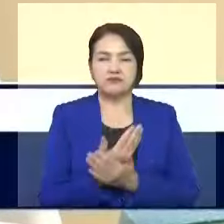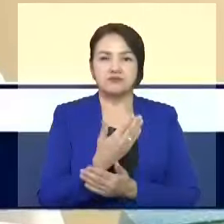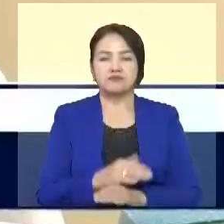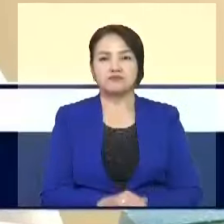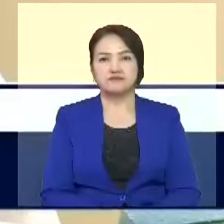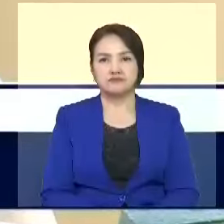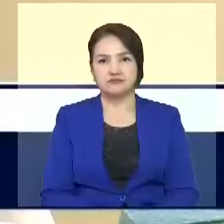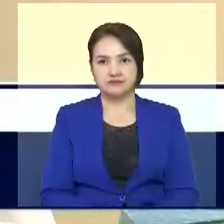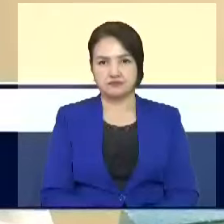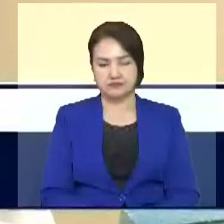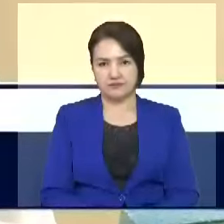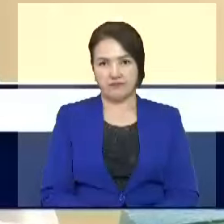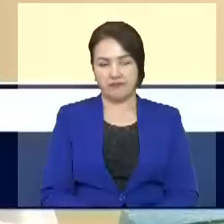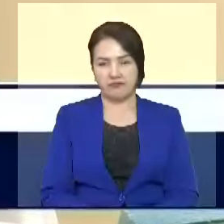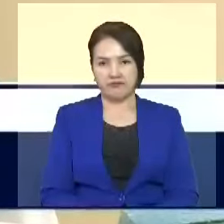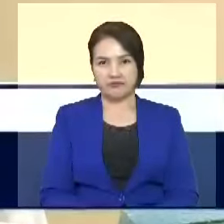друзьями.